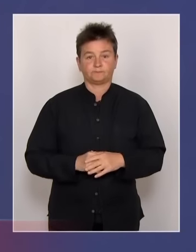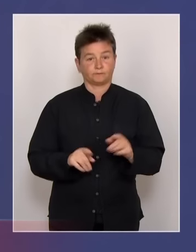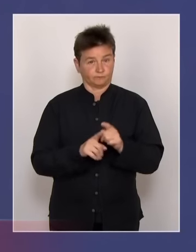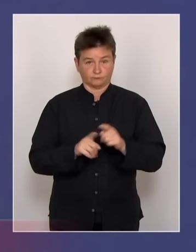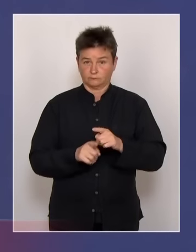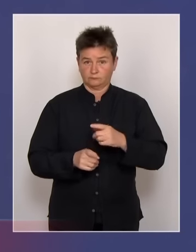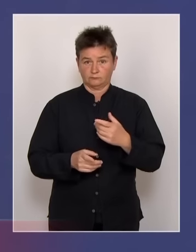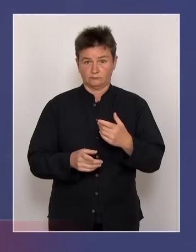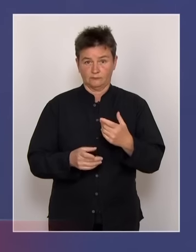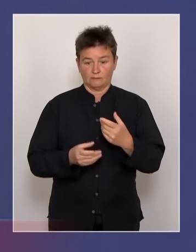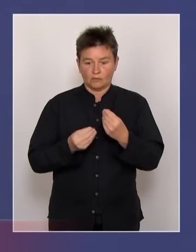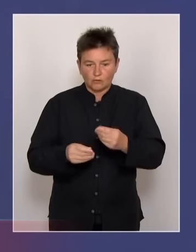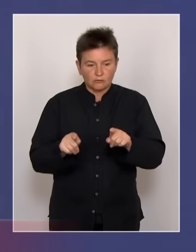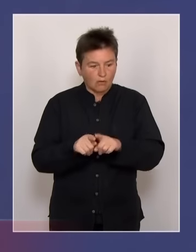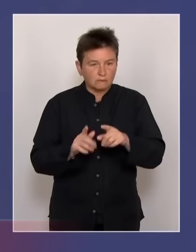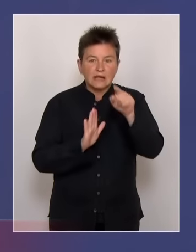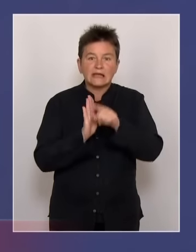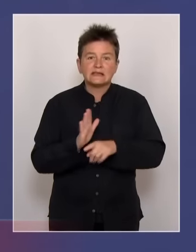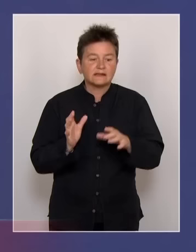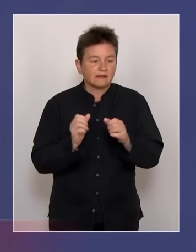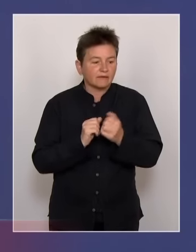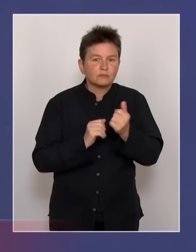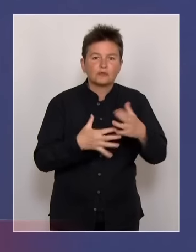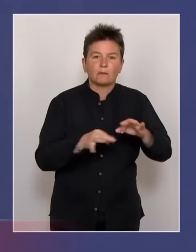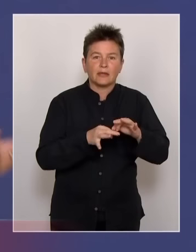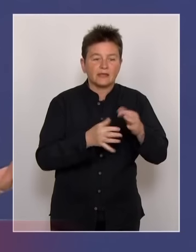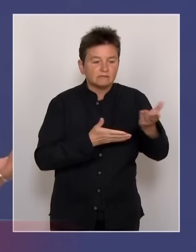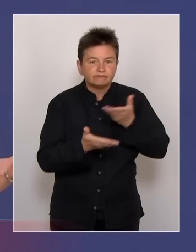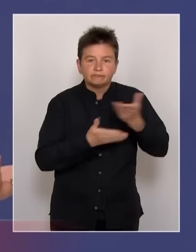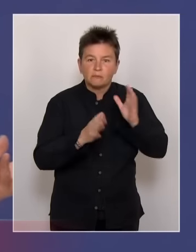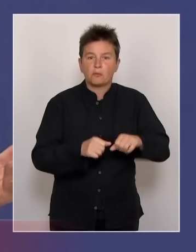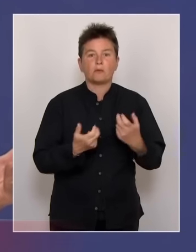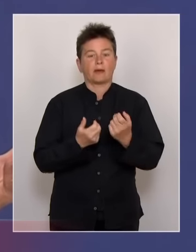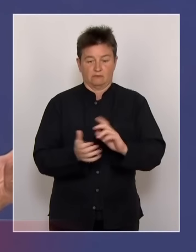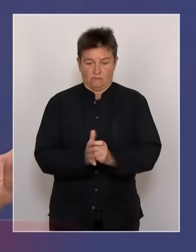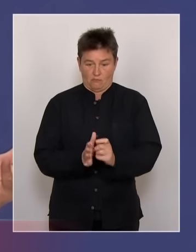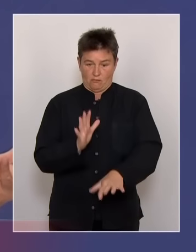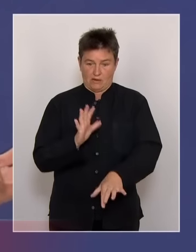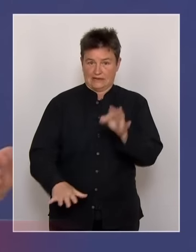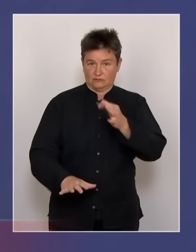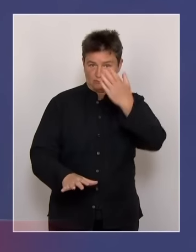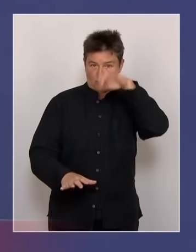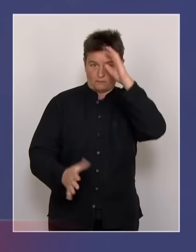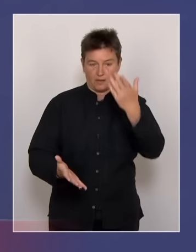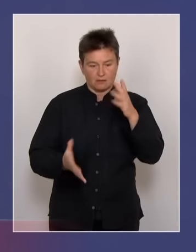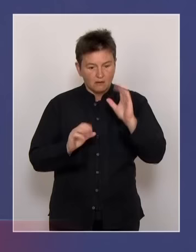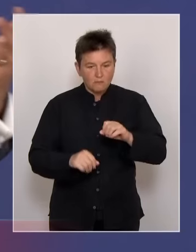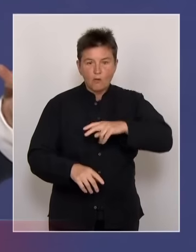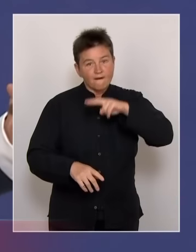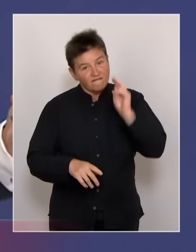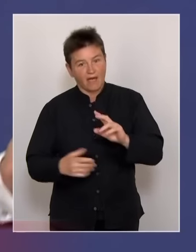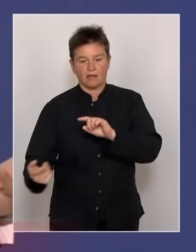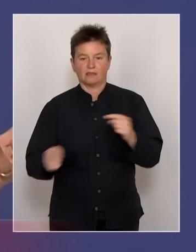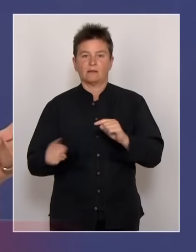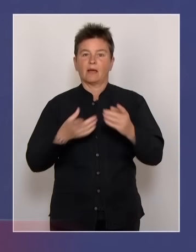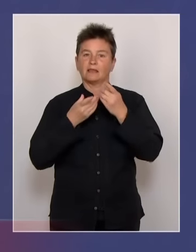aussi ces listes transnationales qui sont simplement la possibilité d'avoir au moment des élections européennes un vrai débat